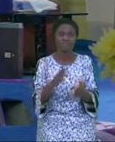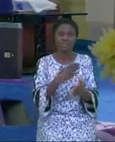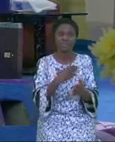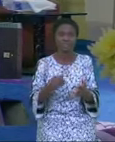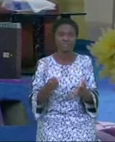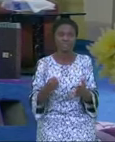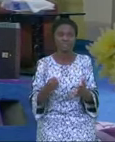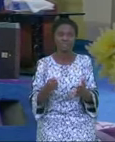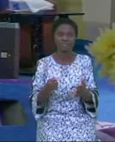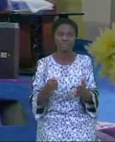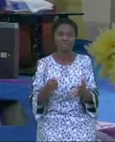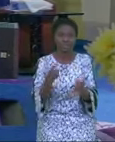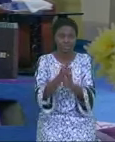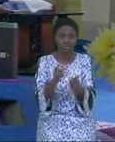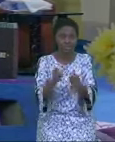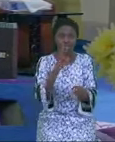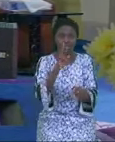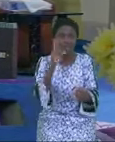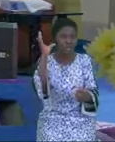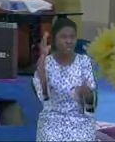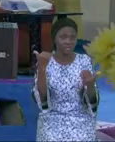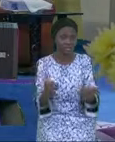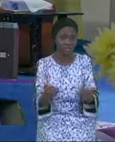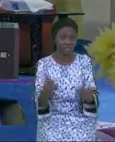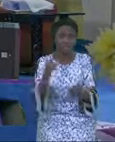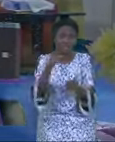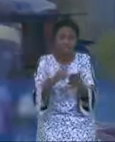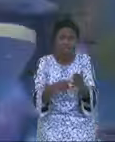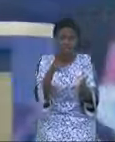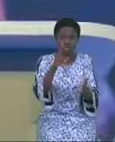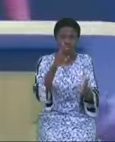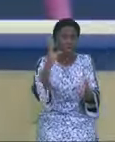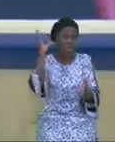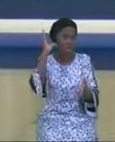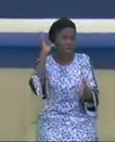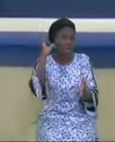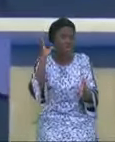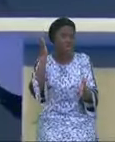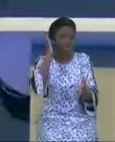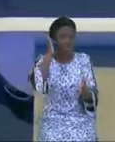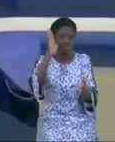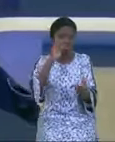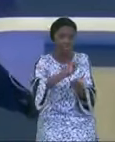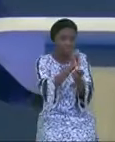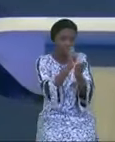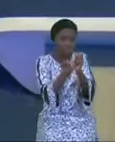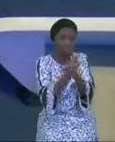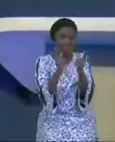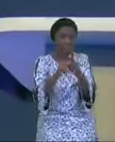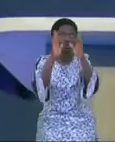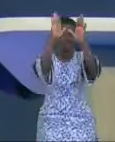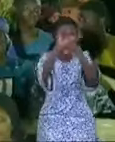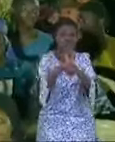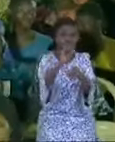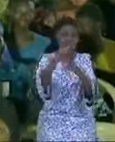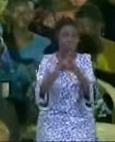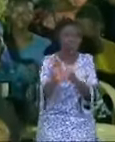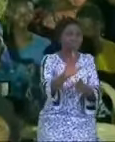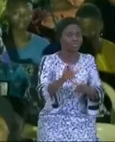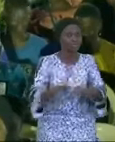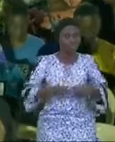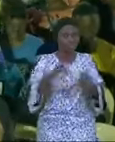Paul comme tu entends et ce que tu entends va te transformer un miracle dans ta